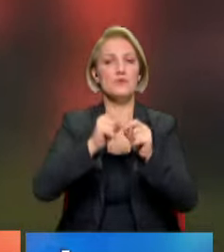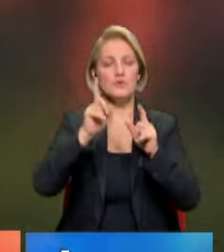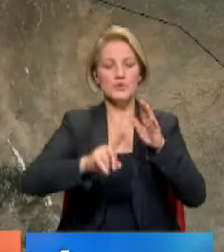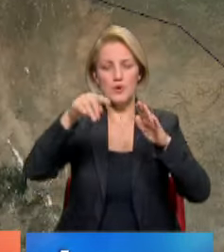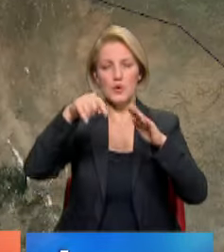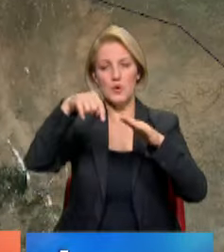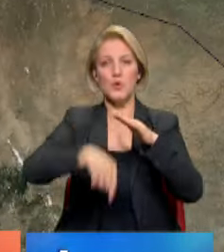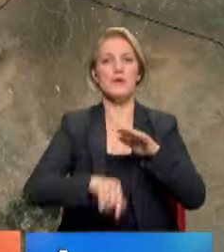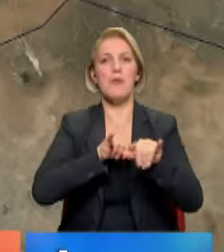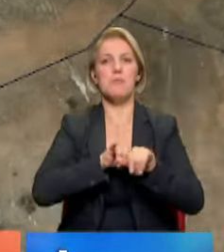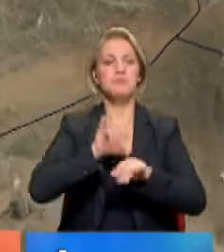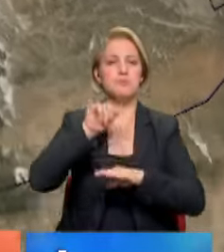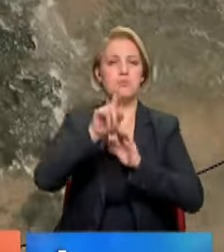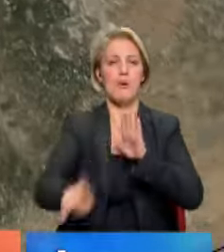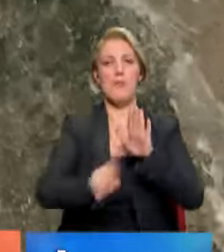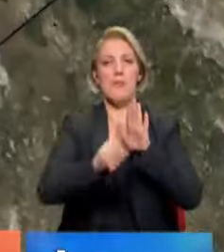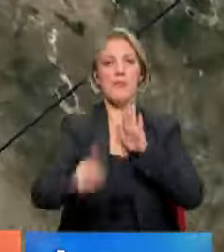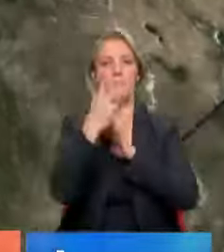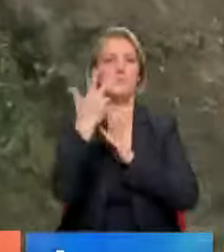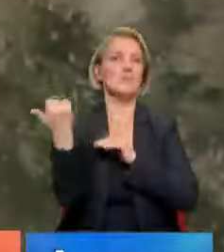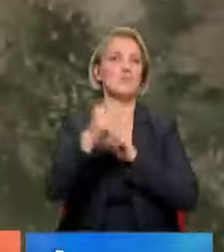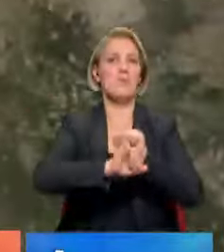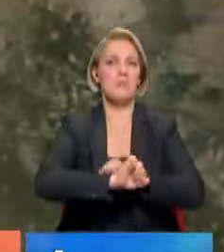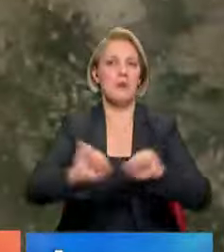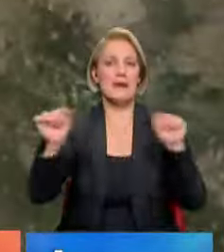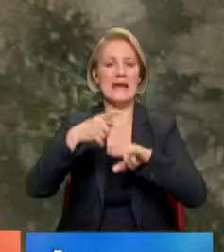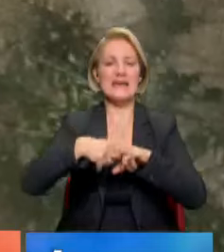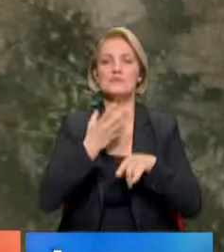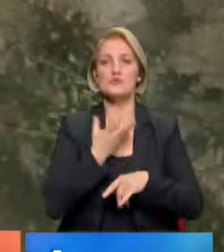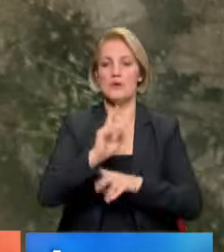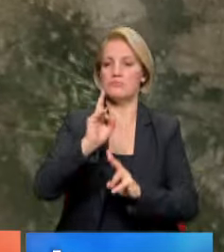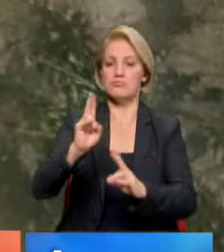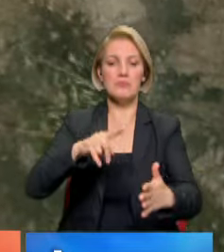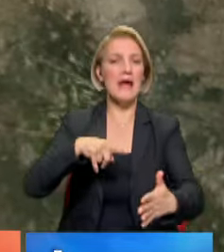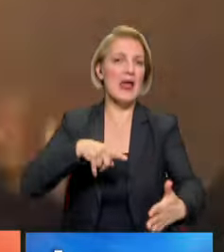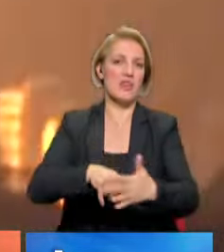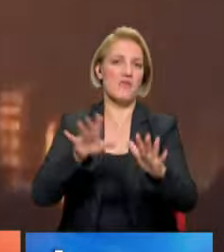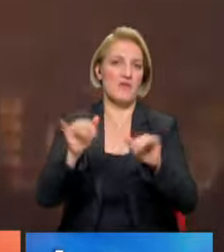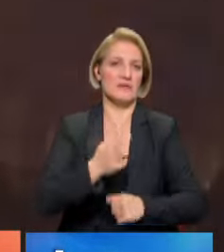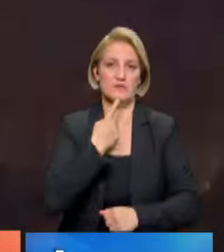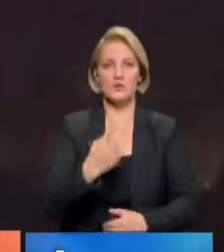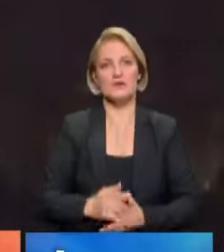3 büyük patlama duyuldu. İsrail o saldırılarda Hizbullah'a ait noktaların hedef alındığını ileri sürdü.